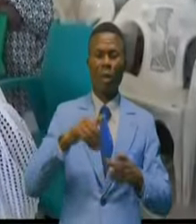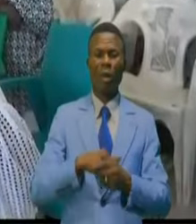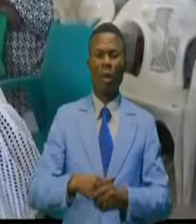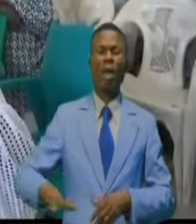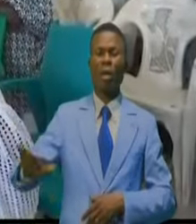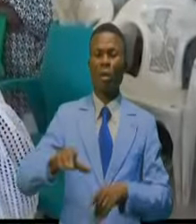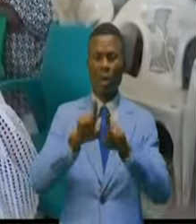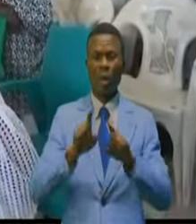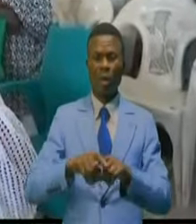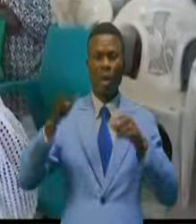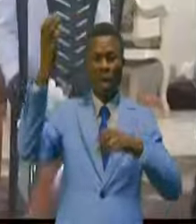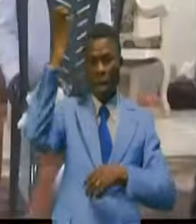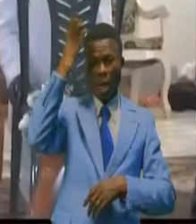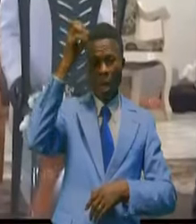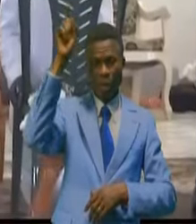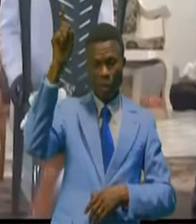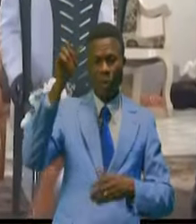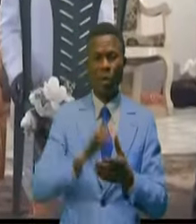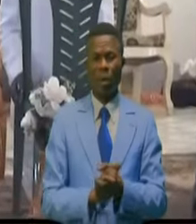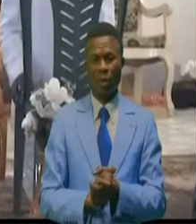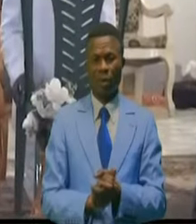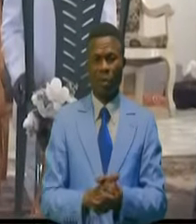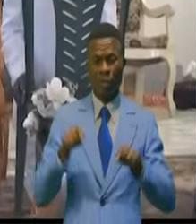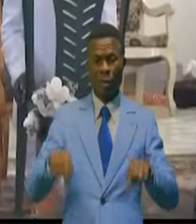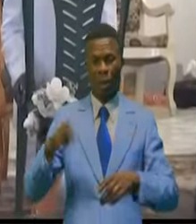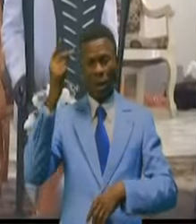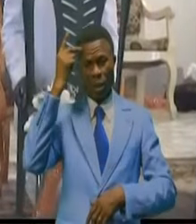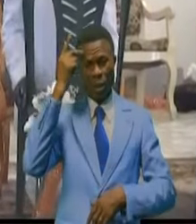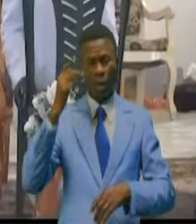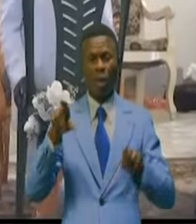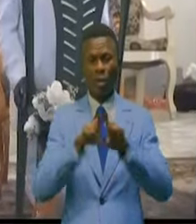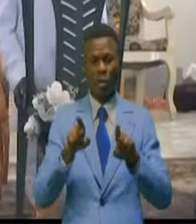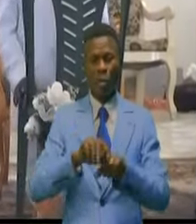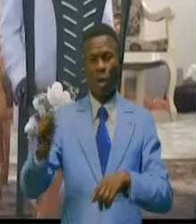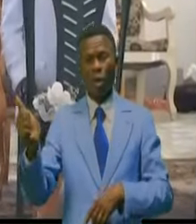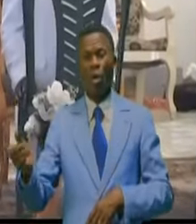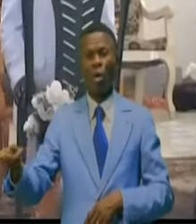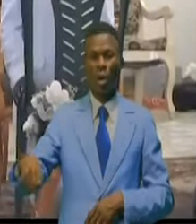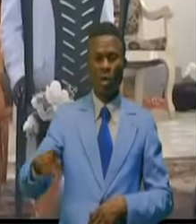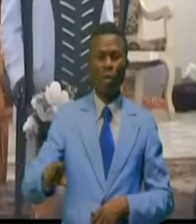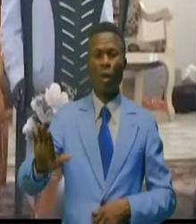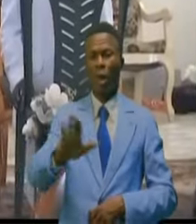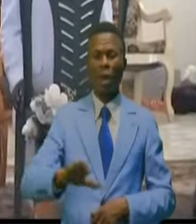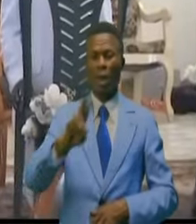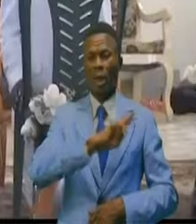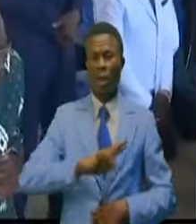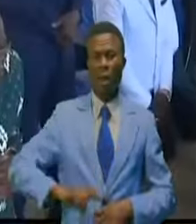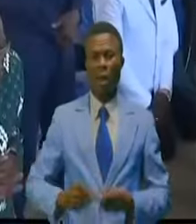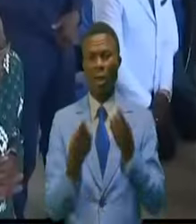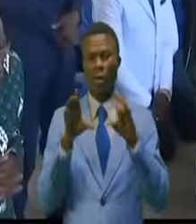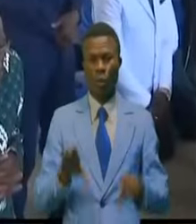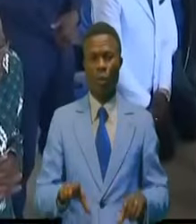les pays et pourquoi pas à travers le monde. Et à Kinshasa, tout comme dans les autres provinces de la République démocratique du